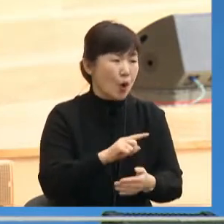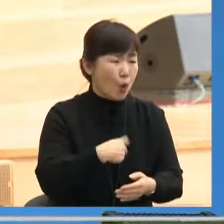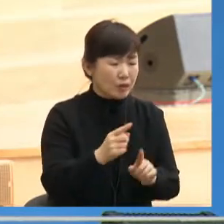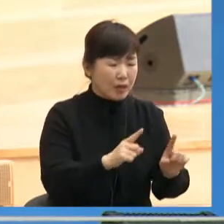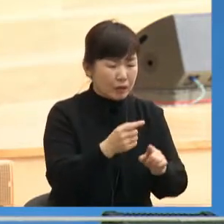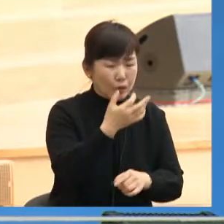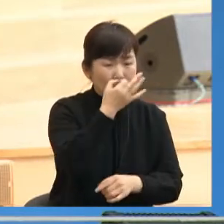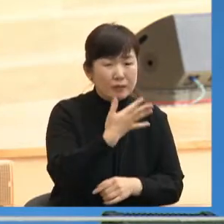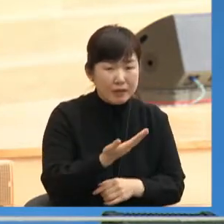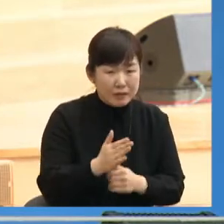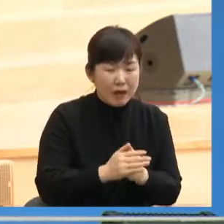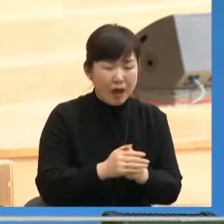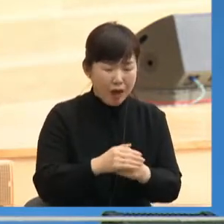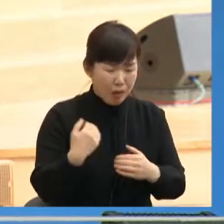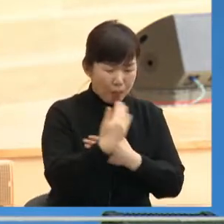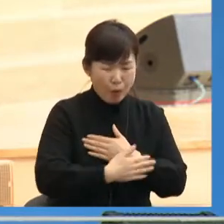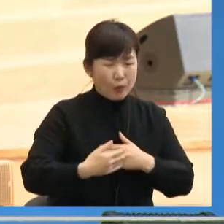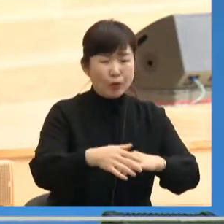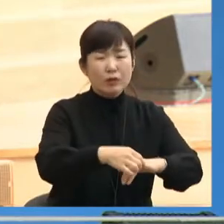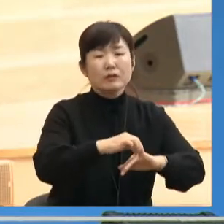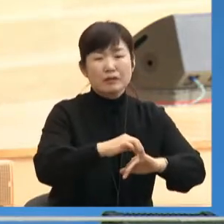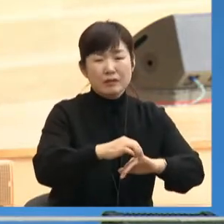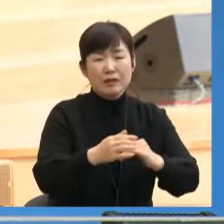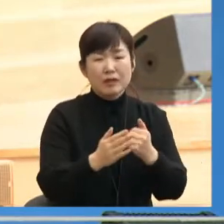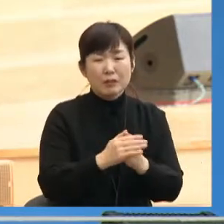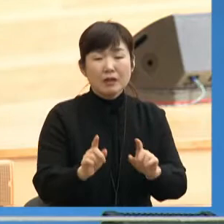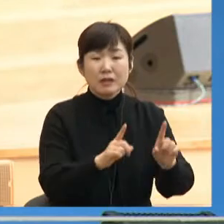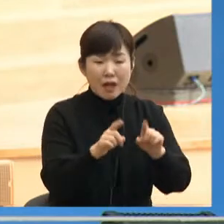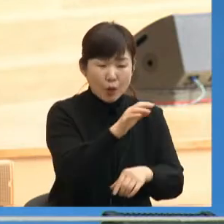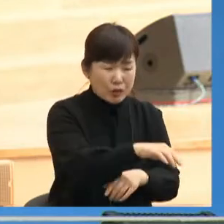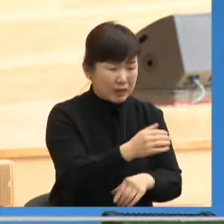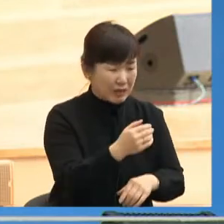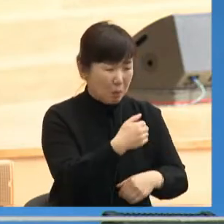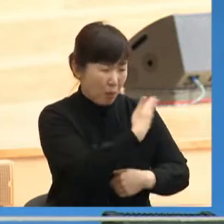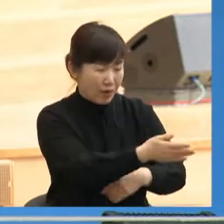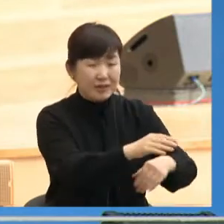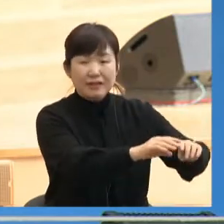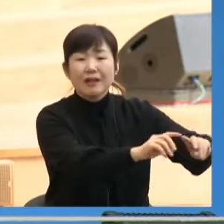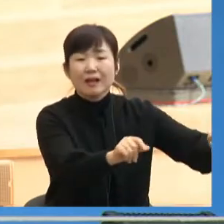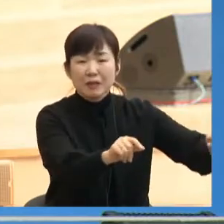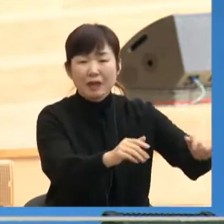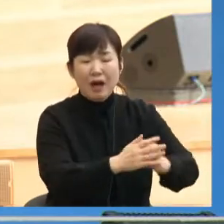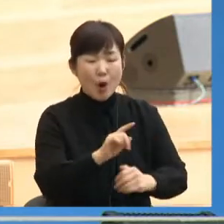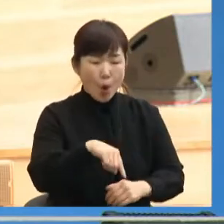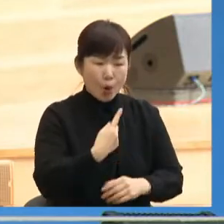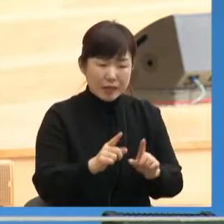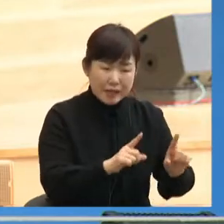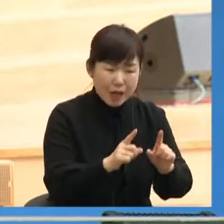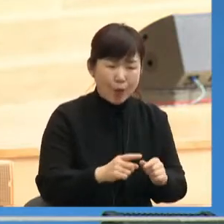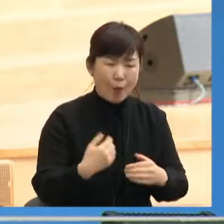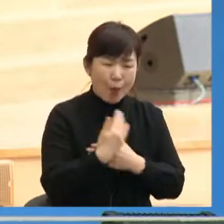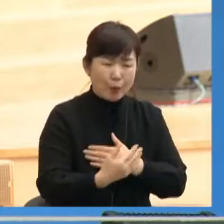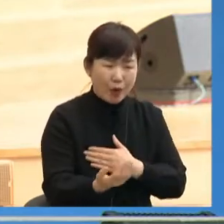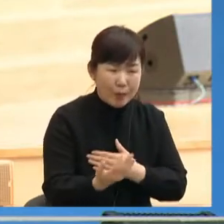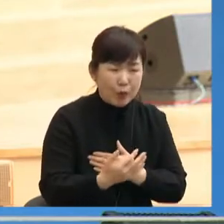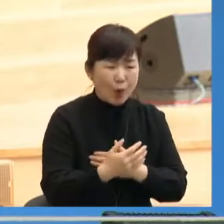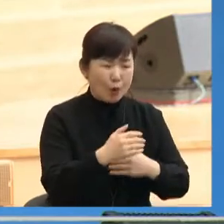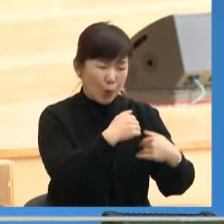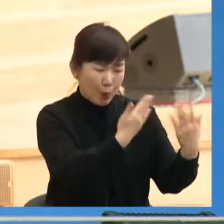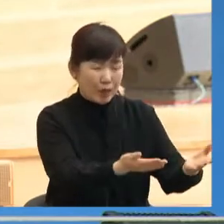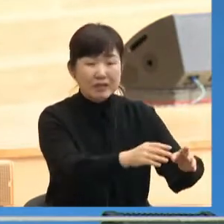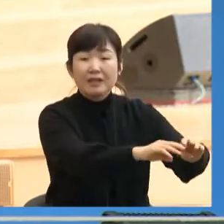것도 힘든데 몸도 성치 못해요. 거기에 그가 살아가야 될 곳은 버려진 땅입니다. 여러분, 혼자 살고 몸도 아프고 버려진